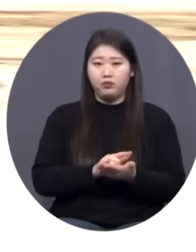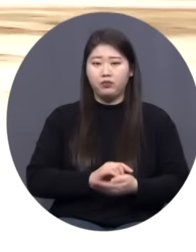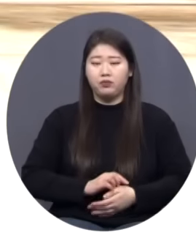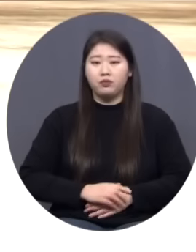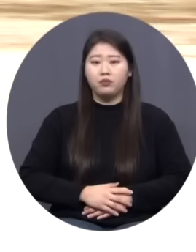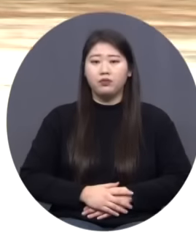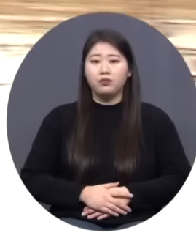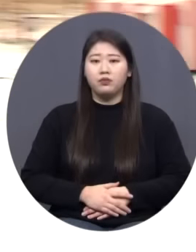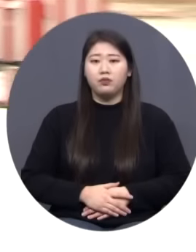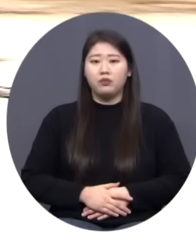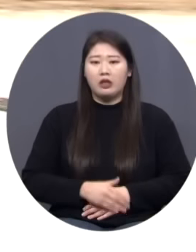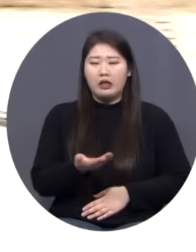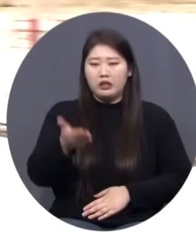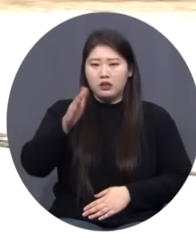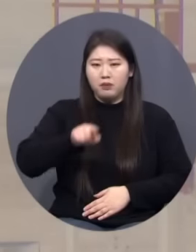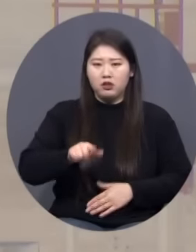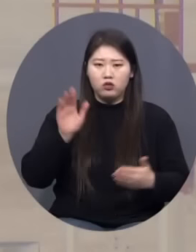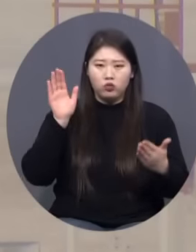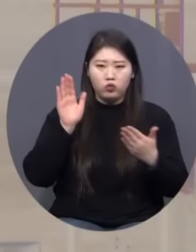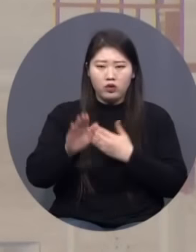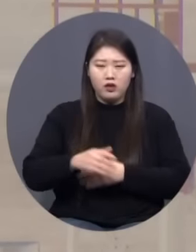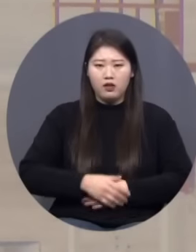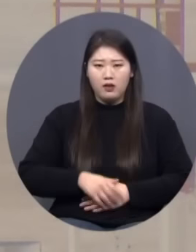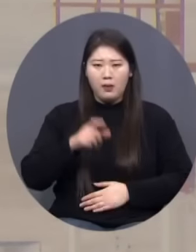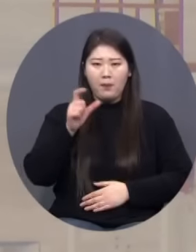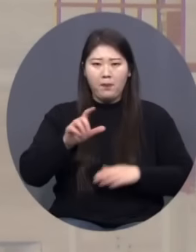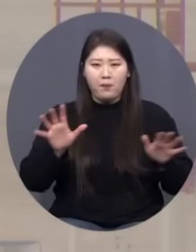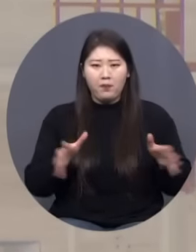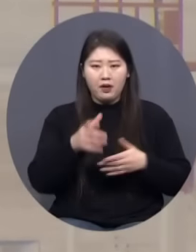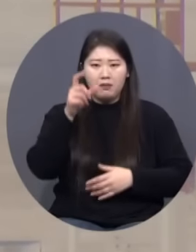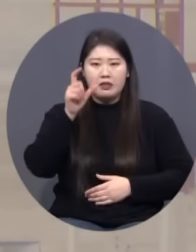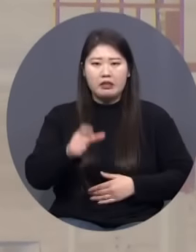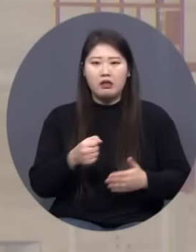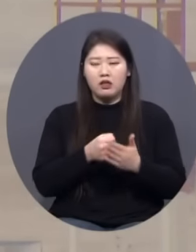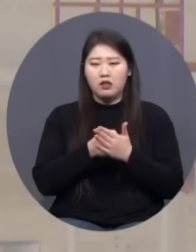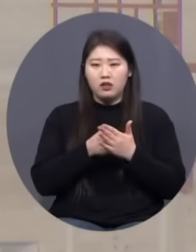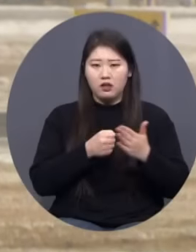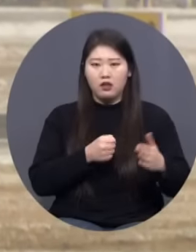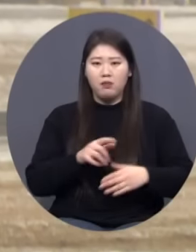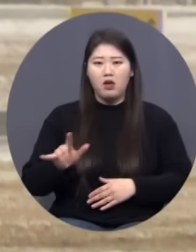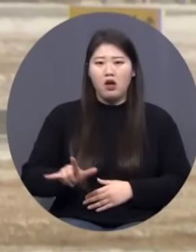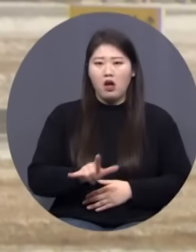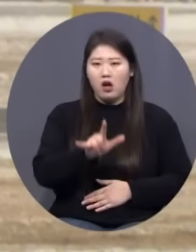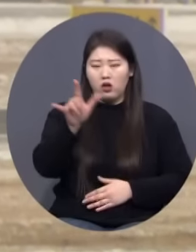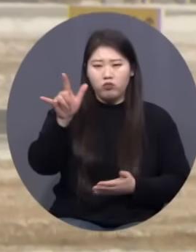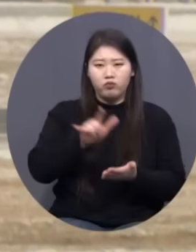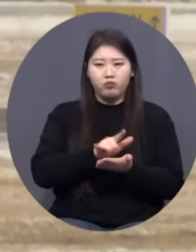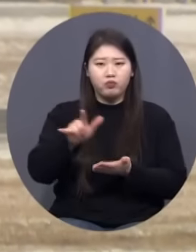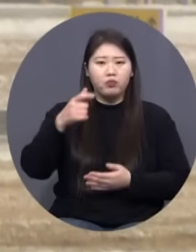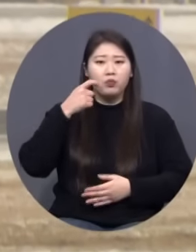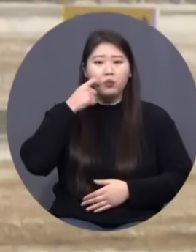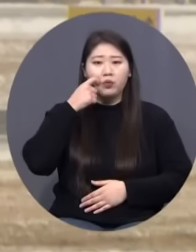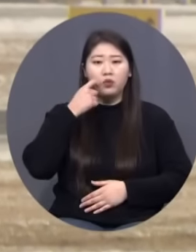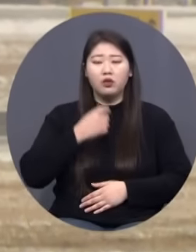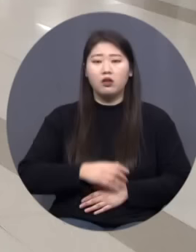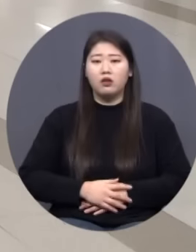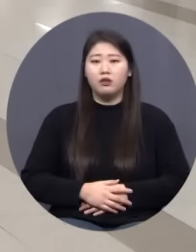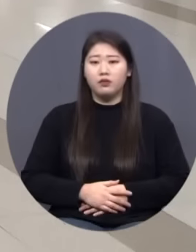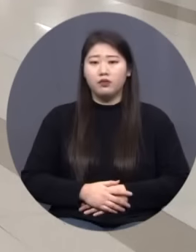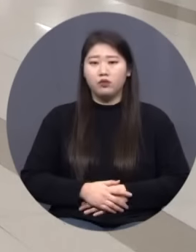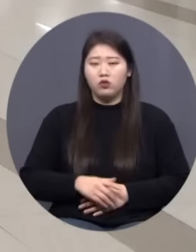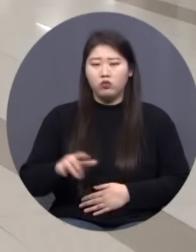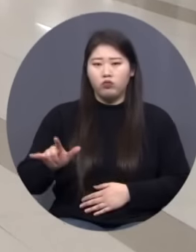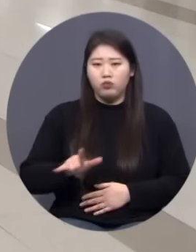착륙합니다. 하지만 이후 다시 거센 눈보라가 공항을 뒤덮으면서 항공기는 뜨고 내리지 못합니다.